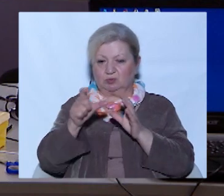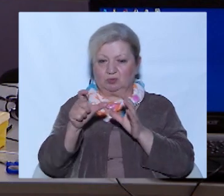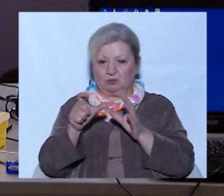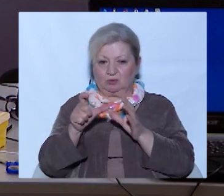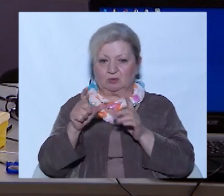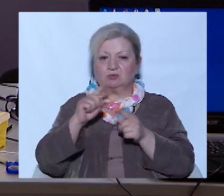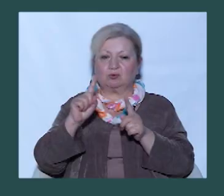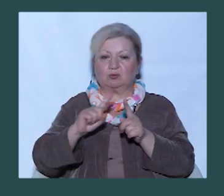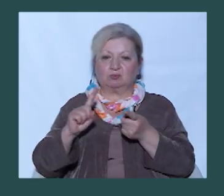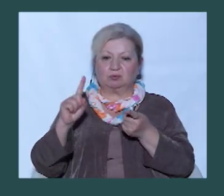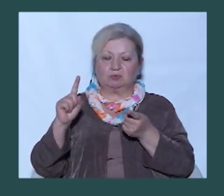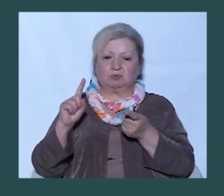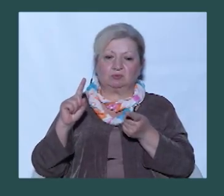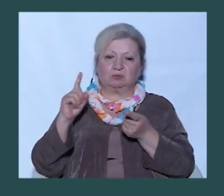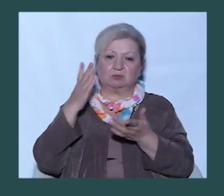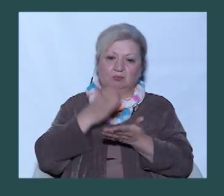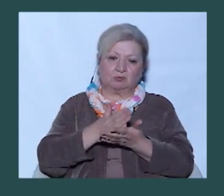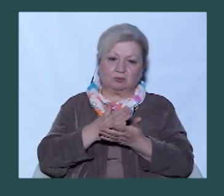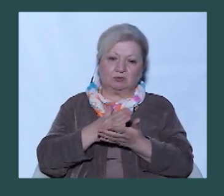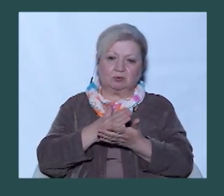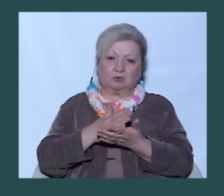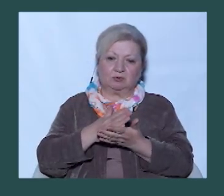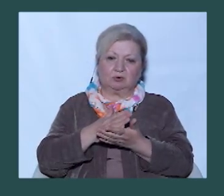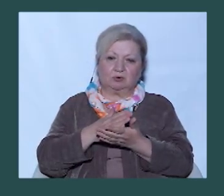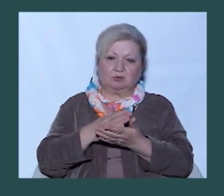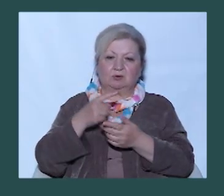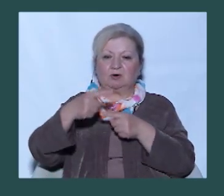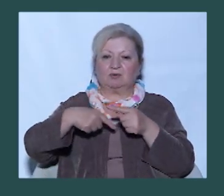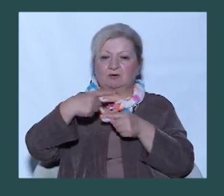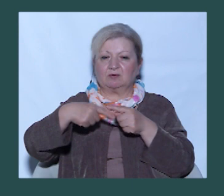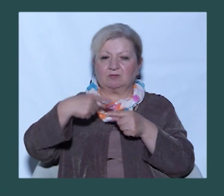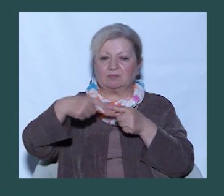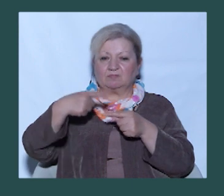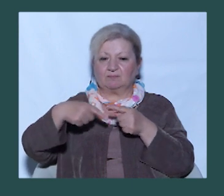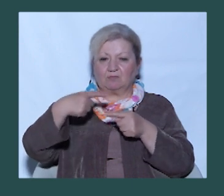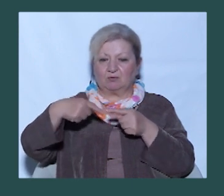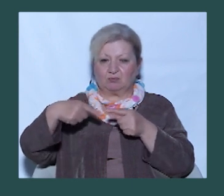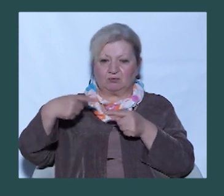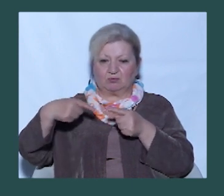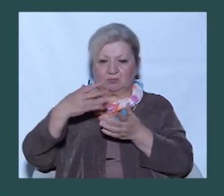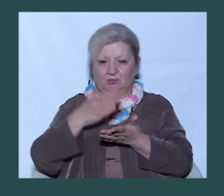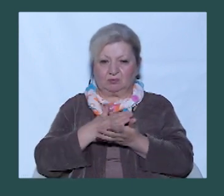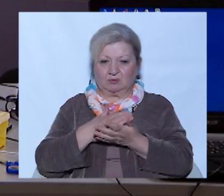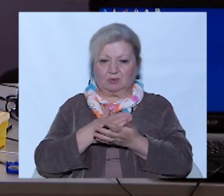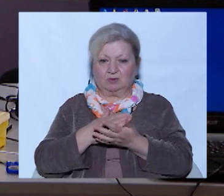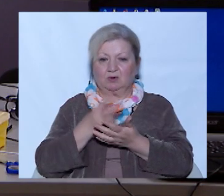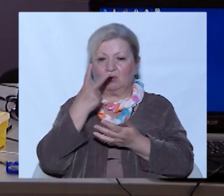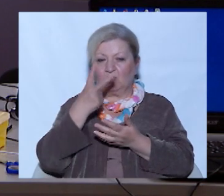გულარას, რკინის გულარას, რომელზეც გვაქვს ასეთი ხვეულები, გრაგნილები.